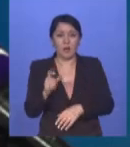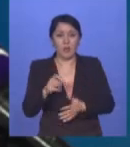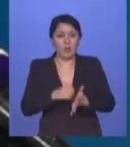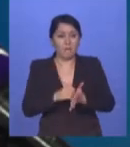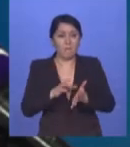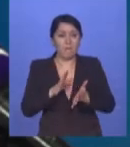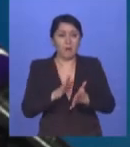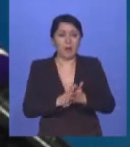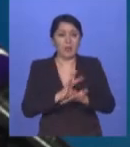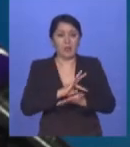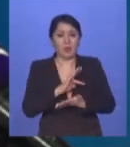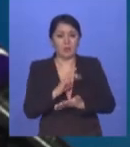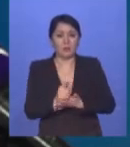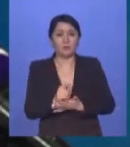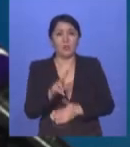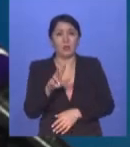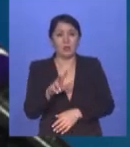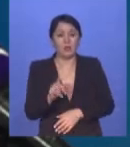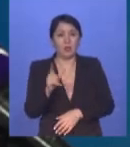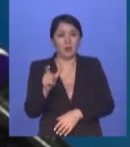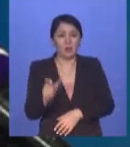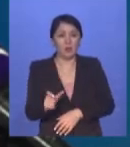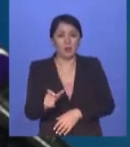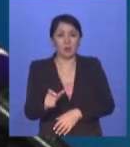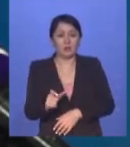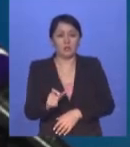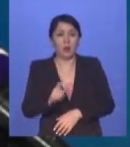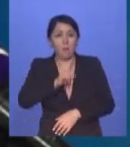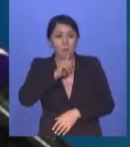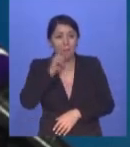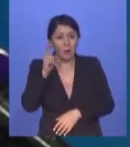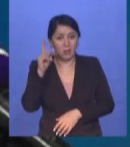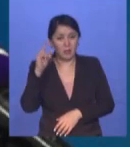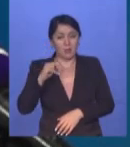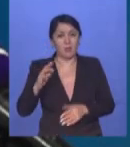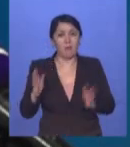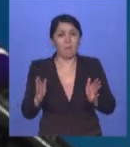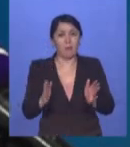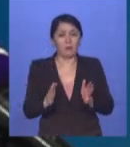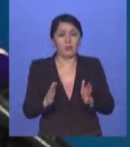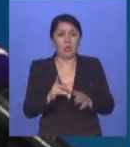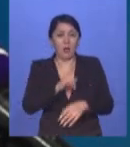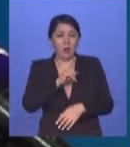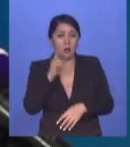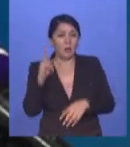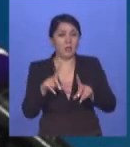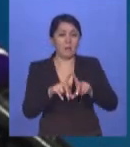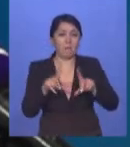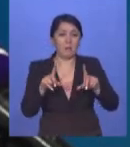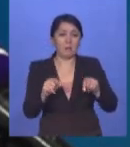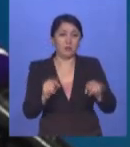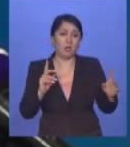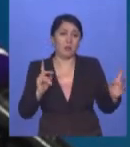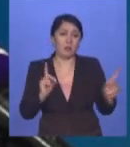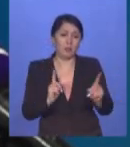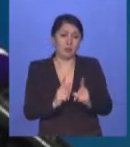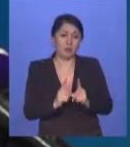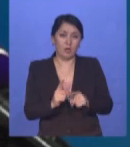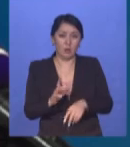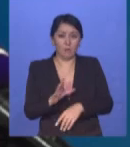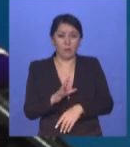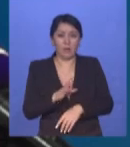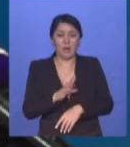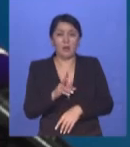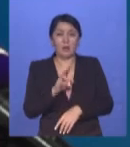тұрған адамдардың саны 300-ден асады. НИТ санатындағы жастардың санын азайту үшін жастар ресурстық орталығы жастармен кездесулер өткізеді. Оның